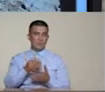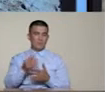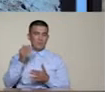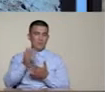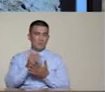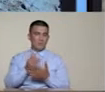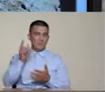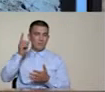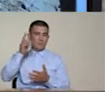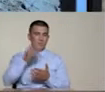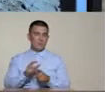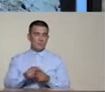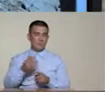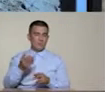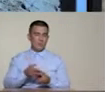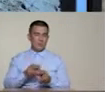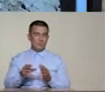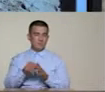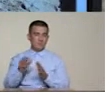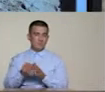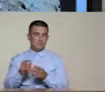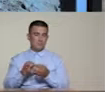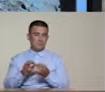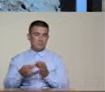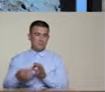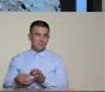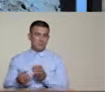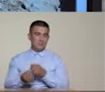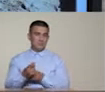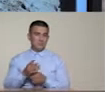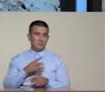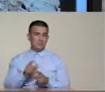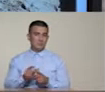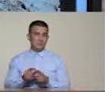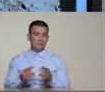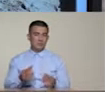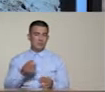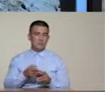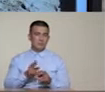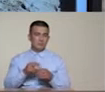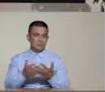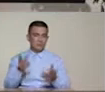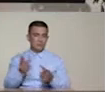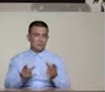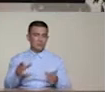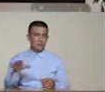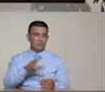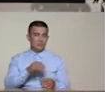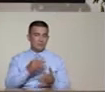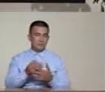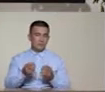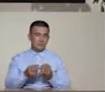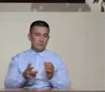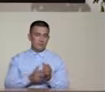fan so'zlarining qo'shilmasidan paydo bo'lgan. Arxeologiya dastlab